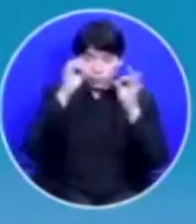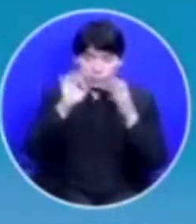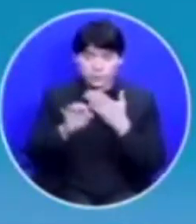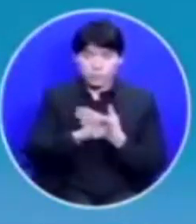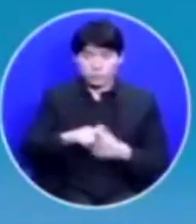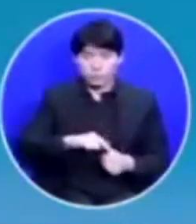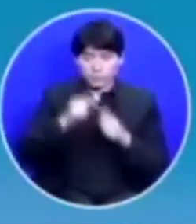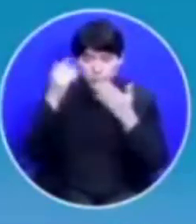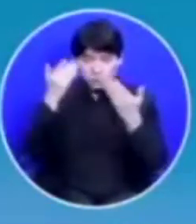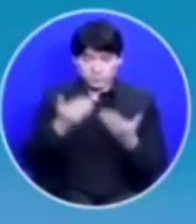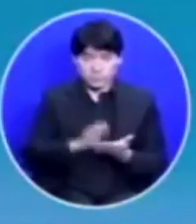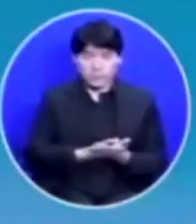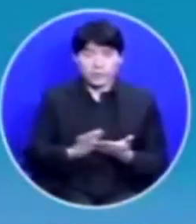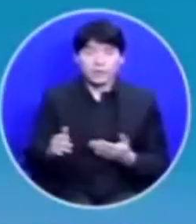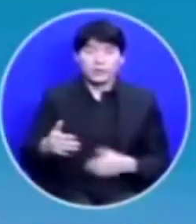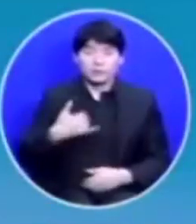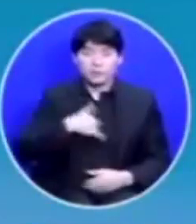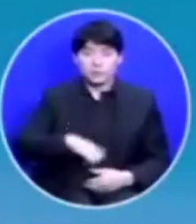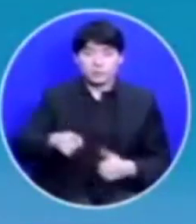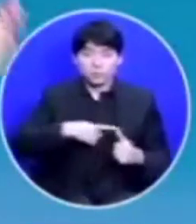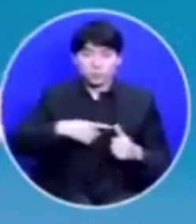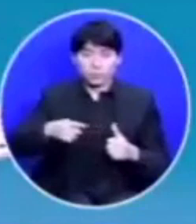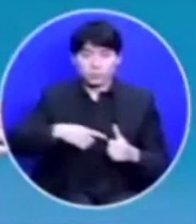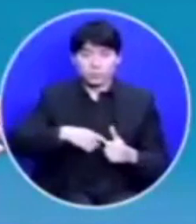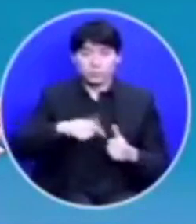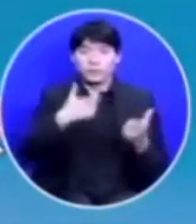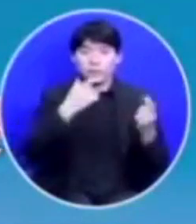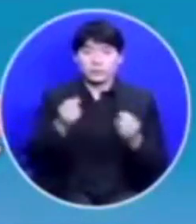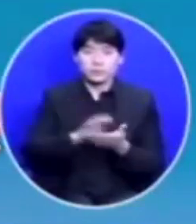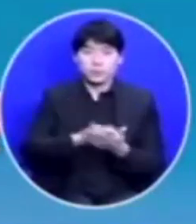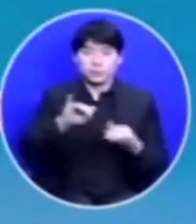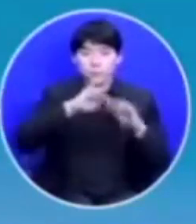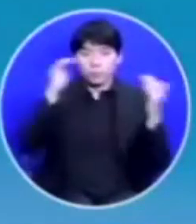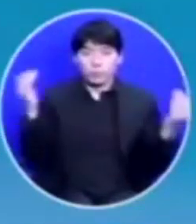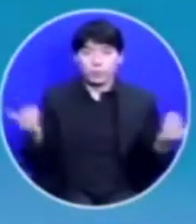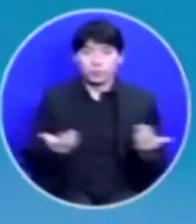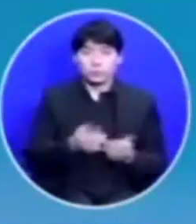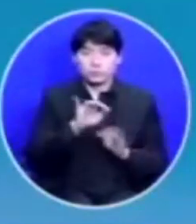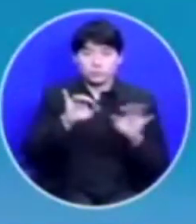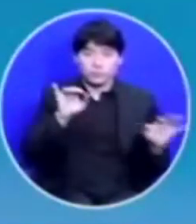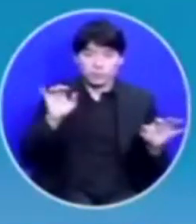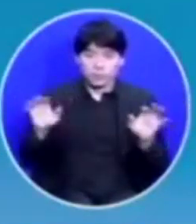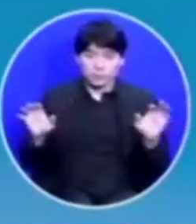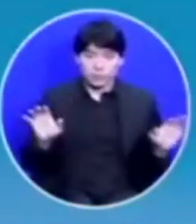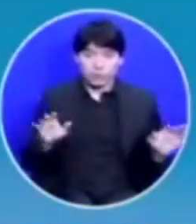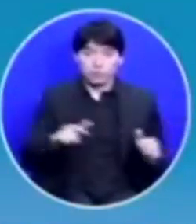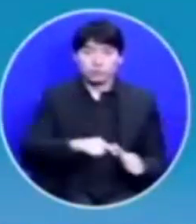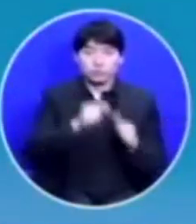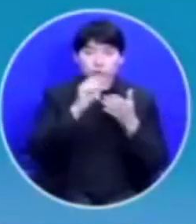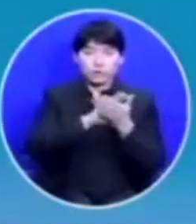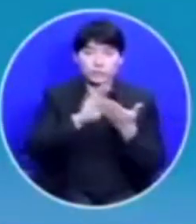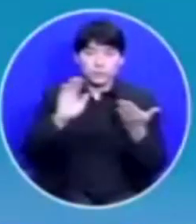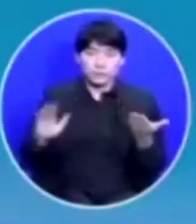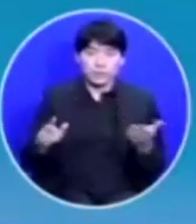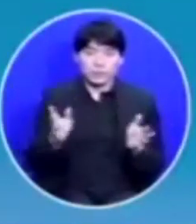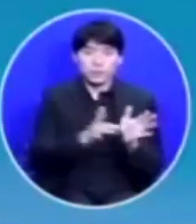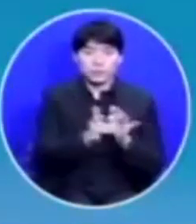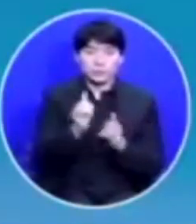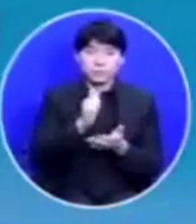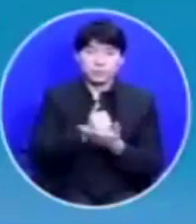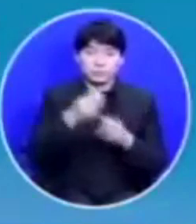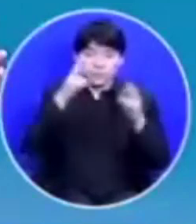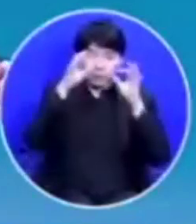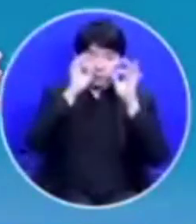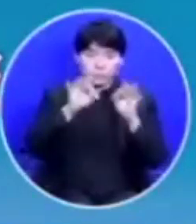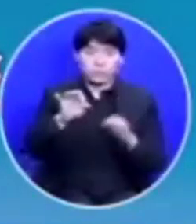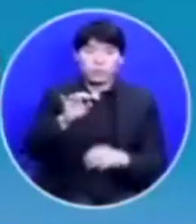자녀 교육하는 것도 똑같아요 모든 영역에서 의 구원입니다 예수님을 바라보는 것 이외에는 우리가